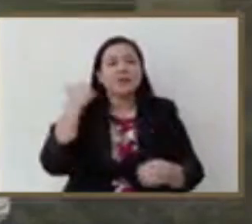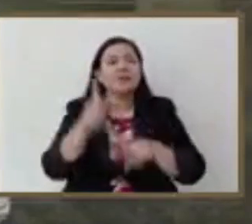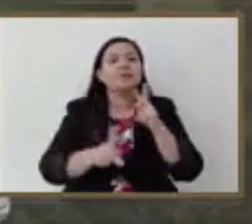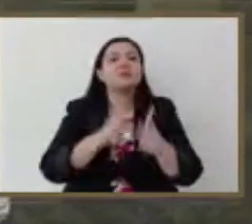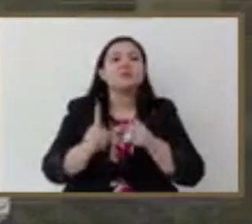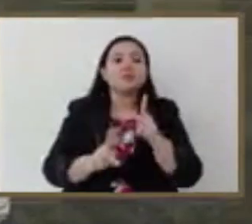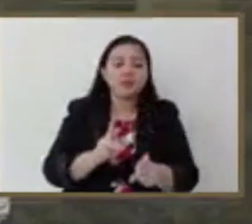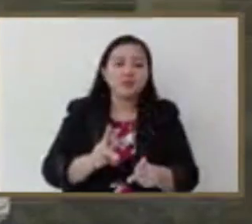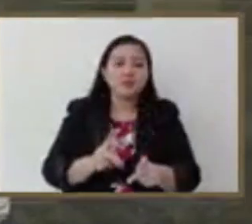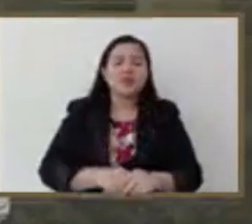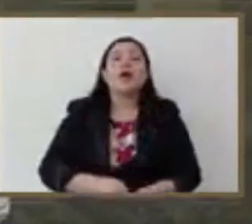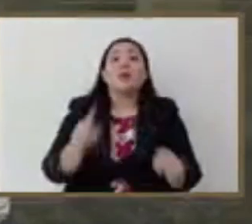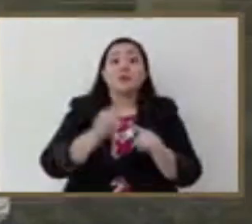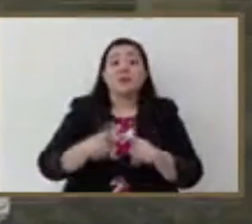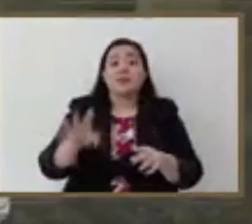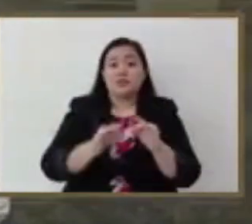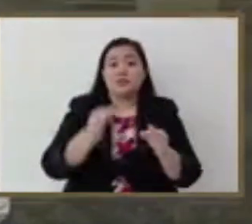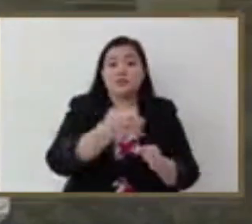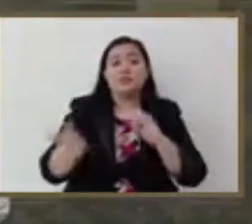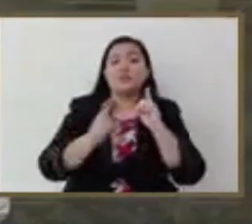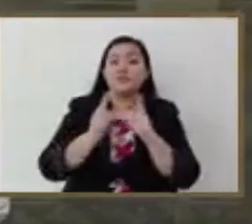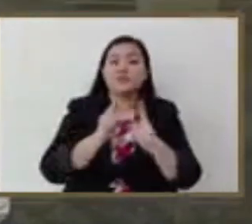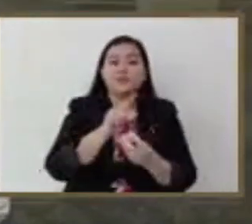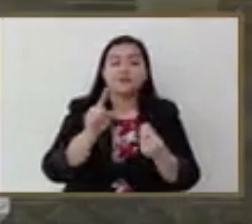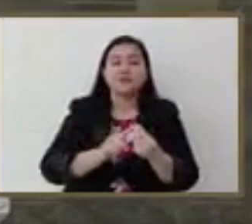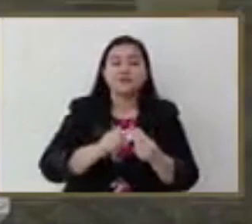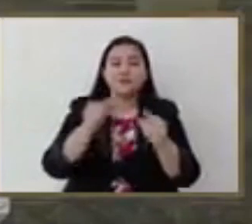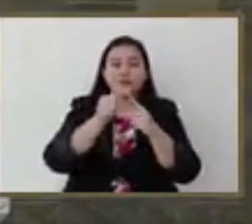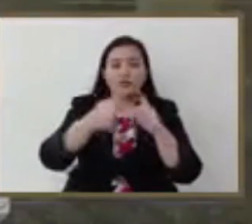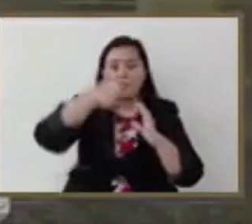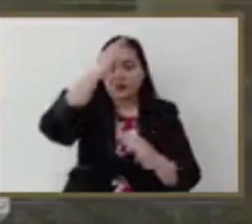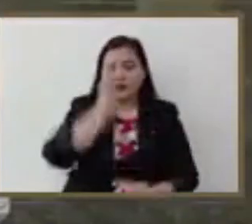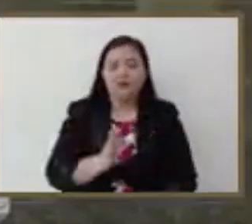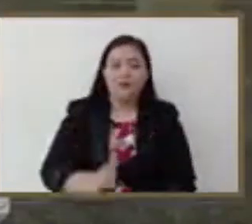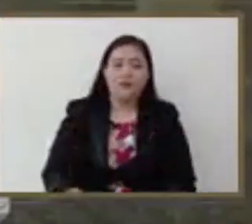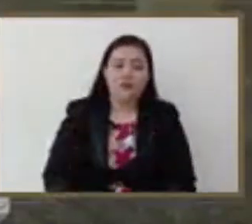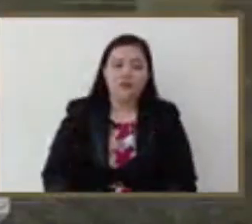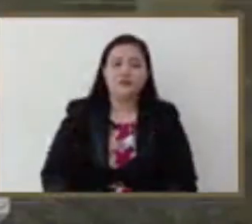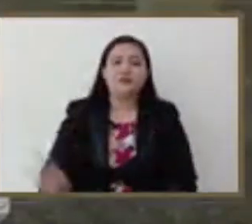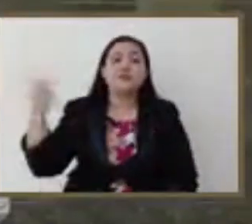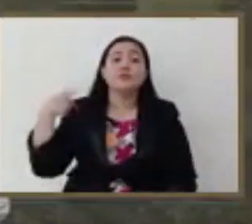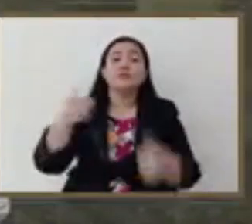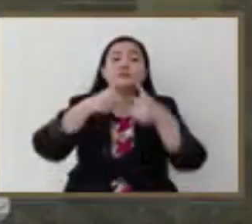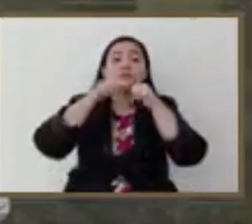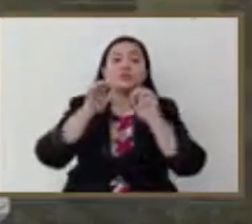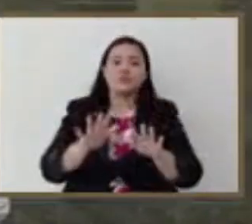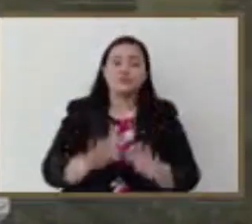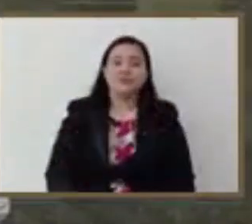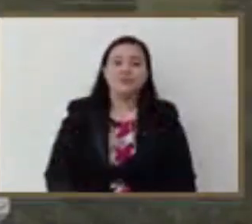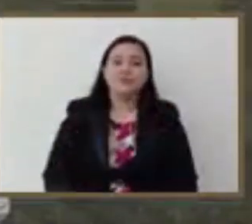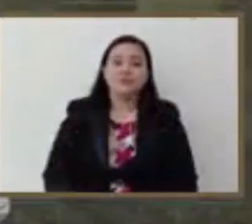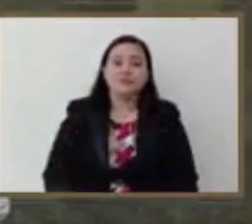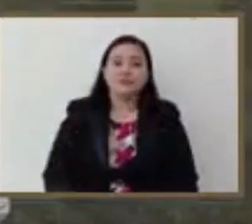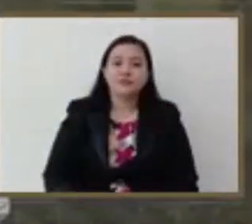ninyo, ay ang salita ng Diyos. I promise you, there is blessing.